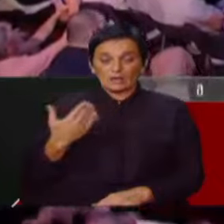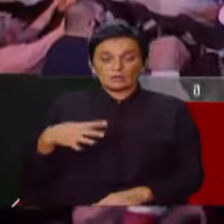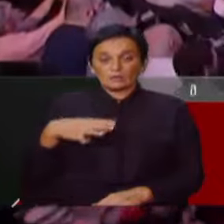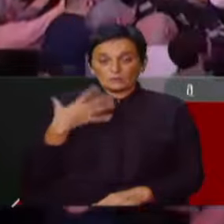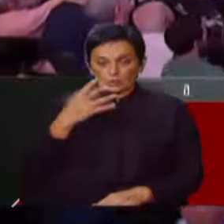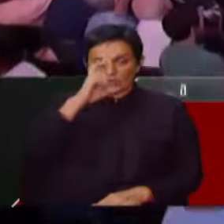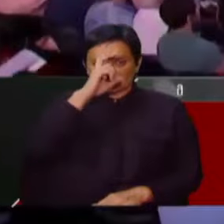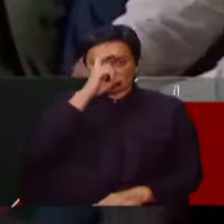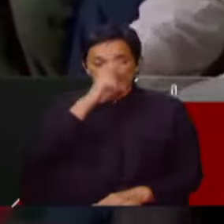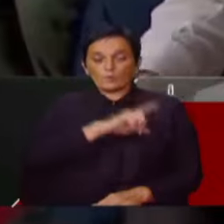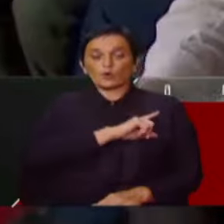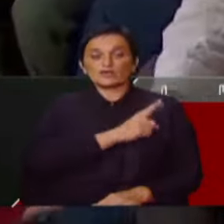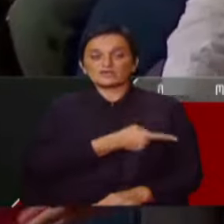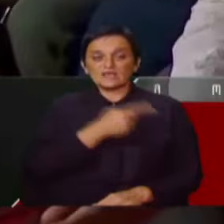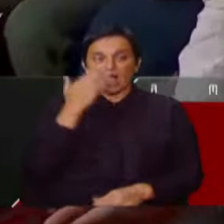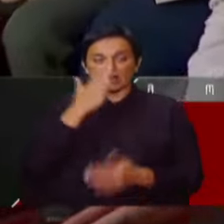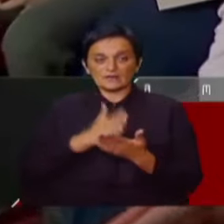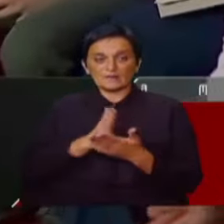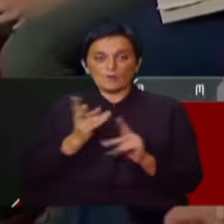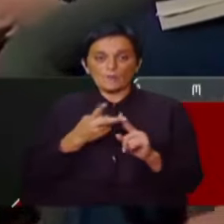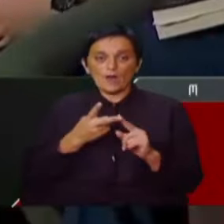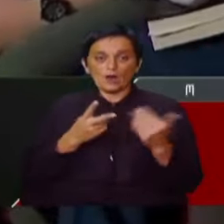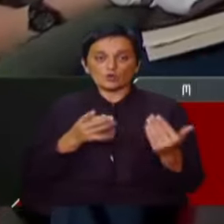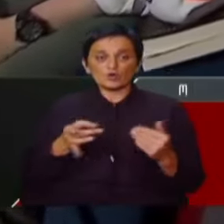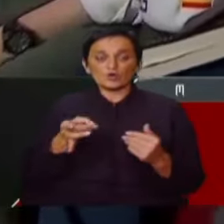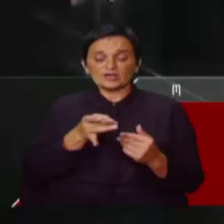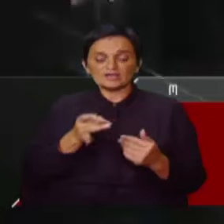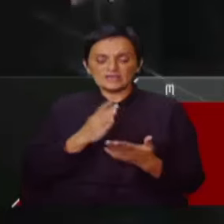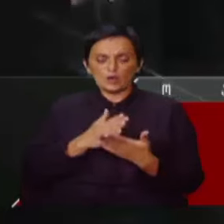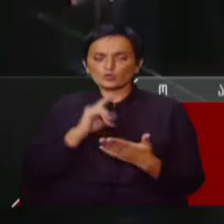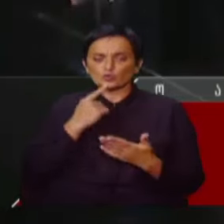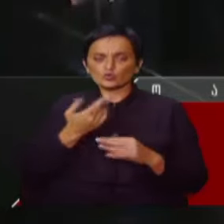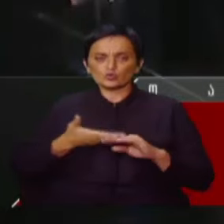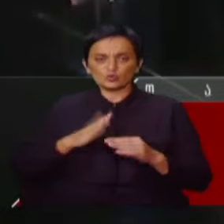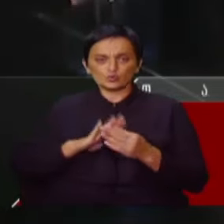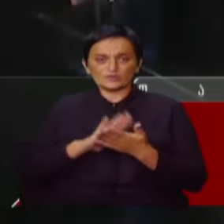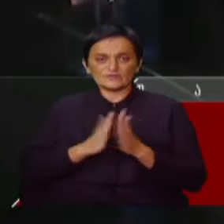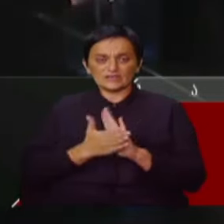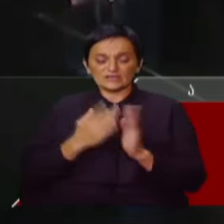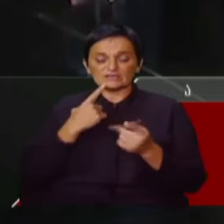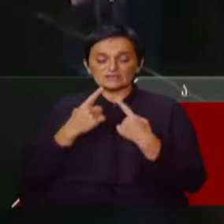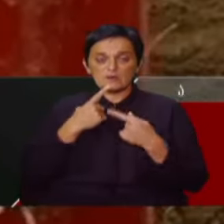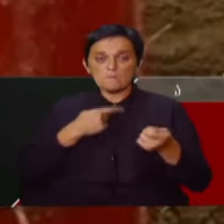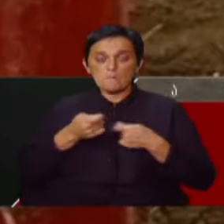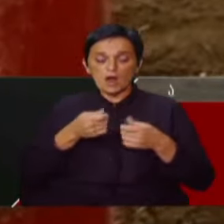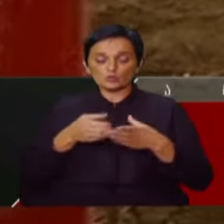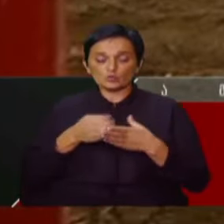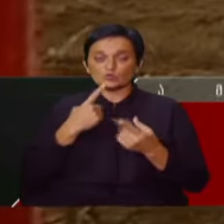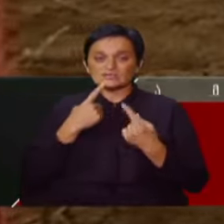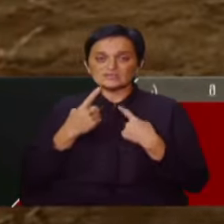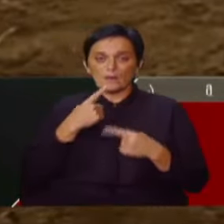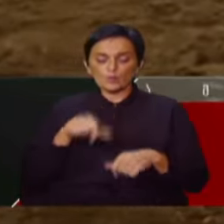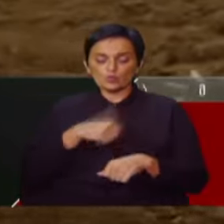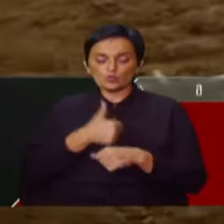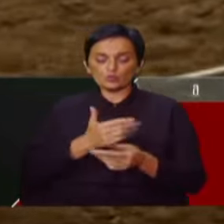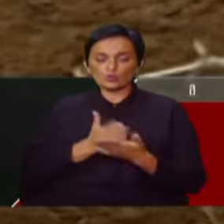ყოფილი სახელისუფლებო ძალის მიზნებსა და მეორეს მხრივ რეგიონში არსებულ რთულვითარებაზე საუბრისას მმართველი გუნდი საუბრობს იმ